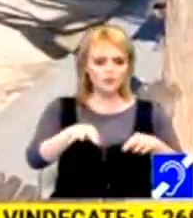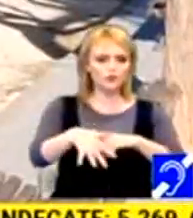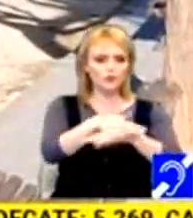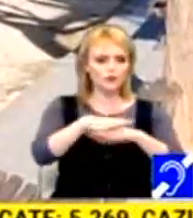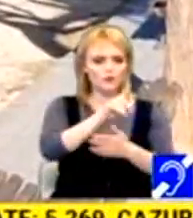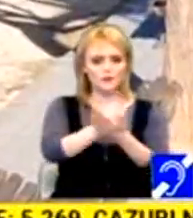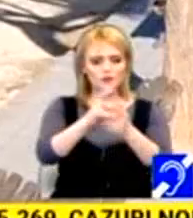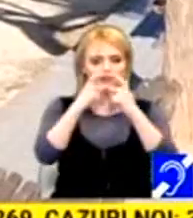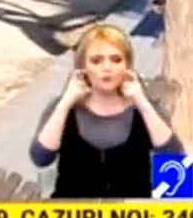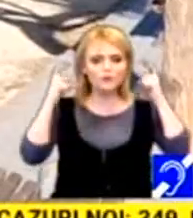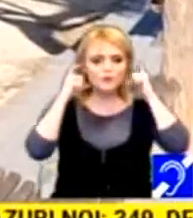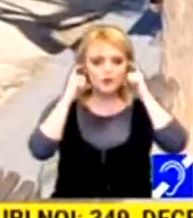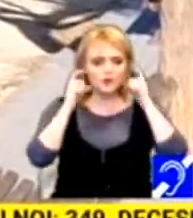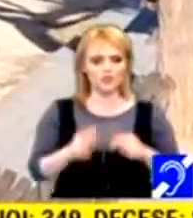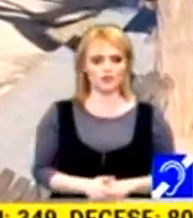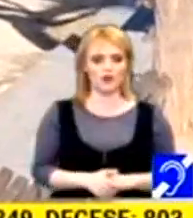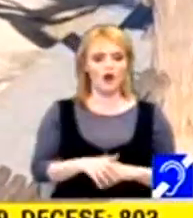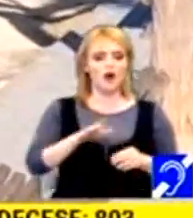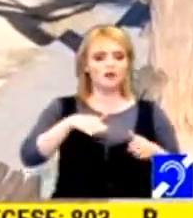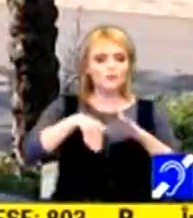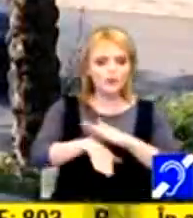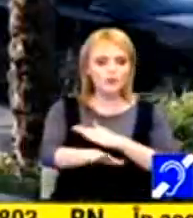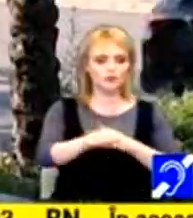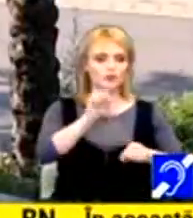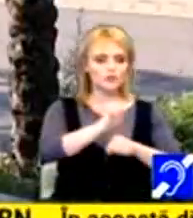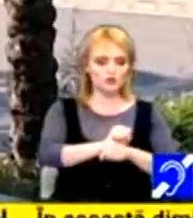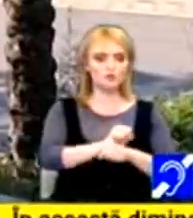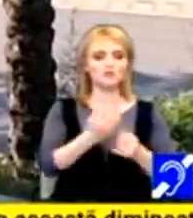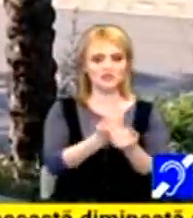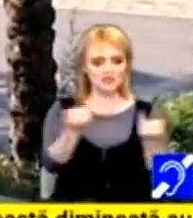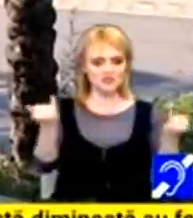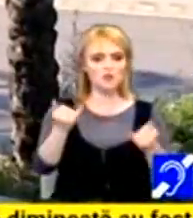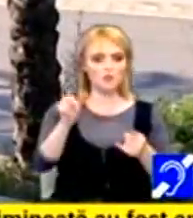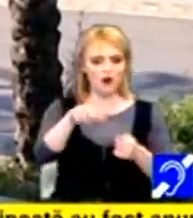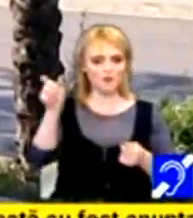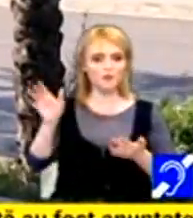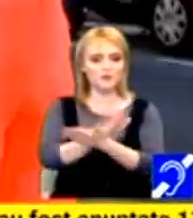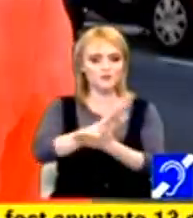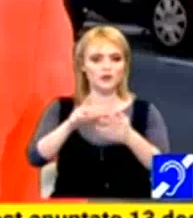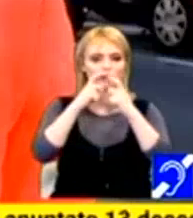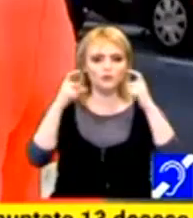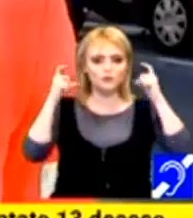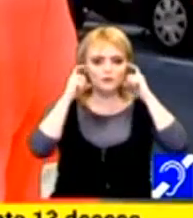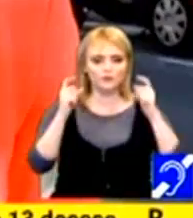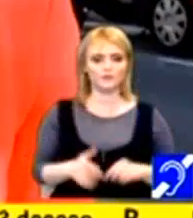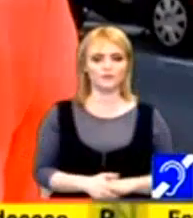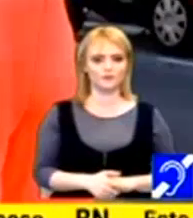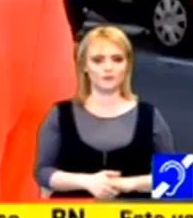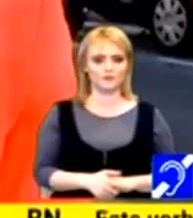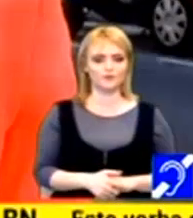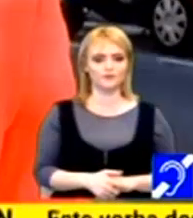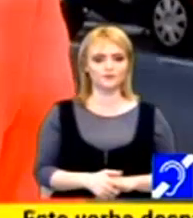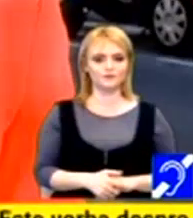de măști de protecție în gări și stații de metro și autobuz. De asemenea, primăriile vor distribui măști. Cu excepția 4 insule